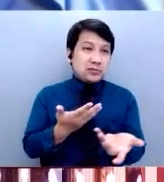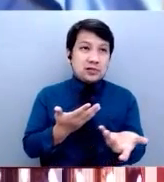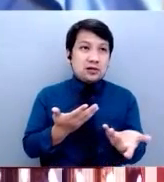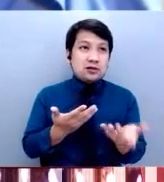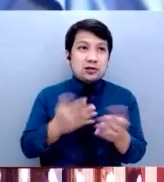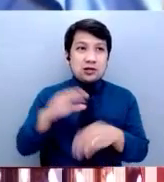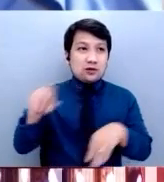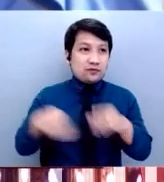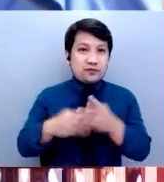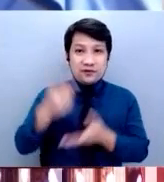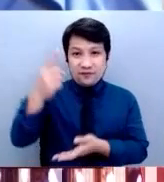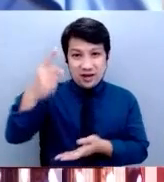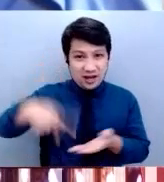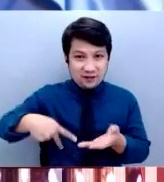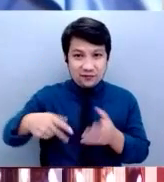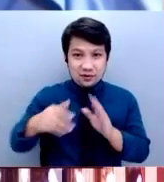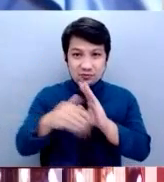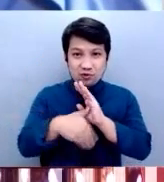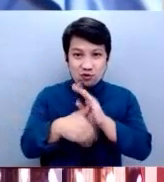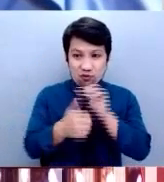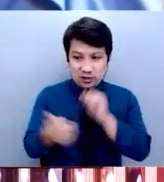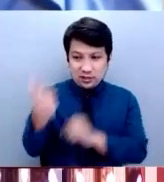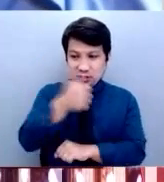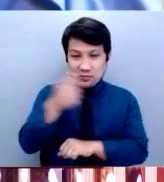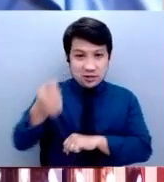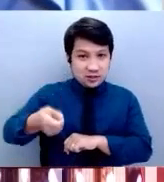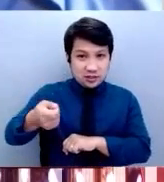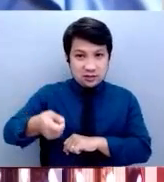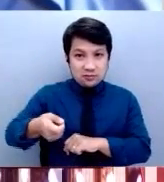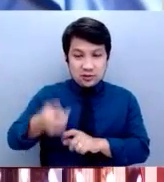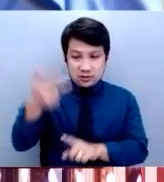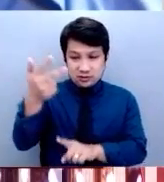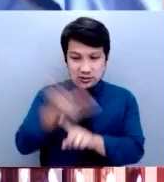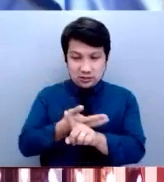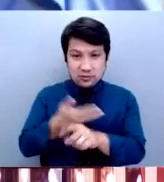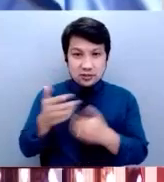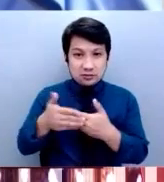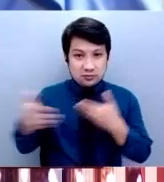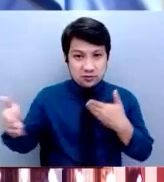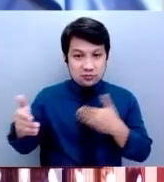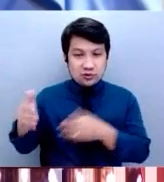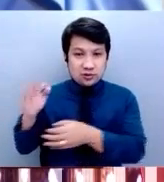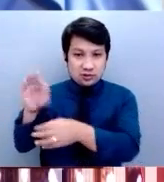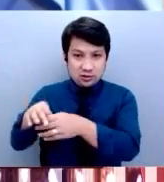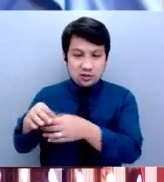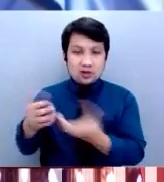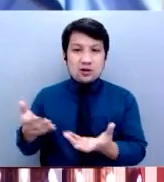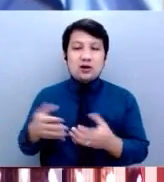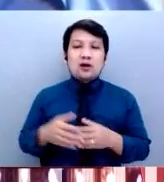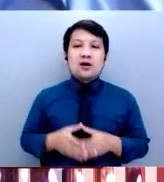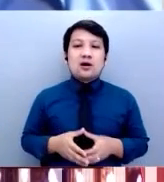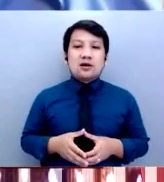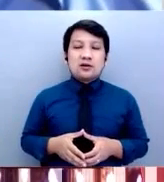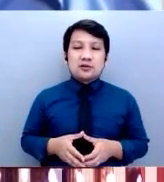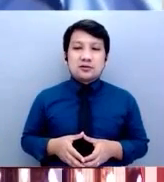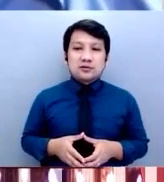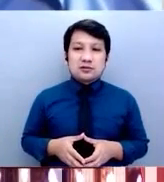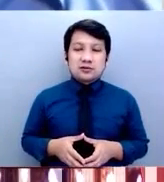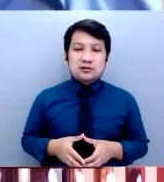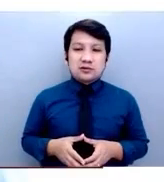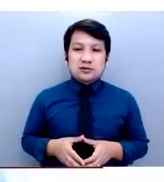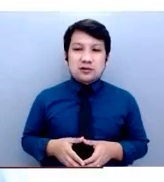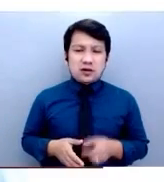almost half of the COMELEC being replaced just 3 months before an election, a major election. Kung hindi